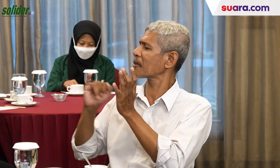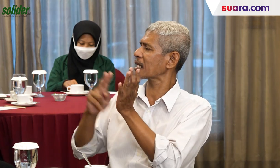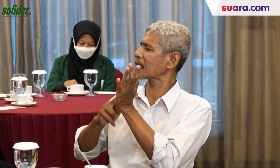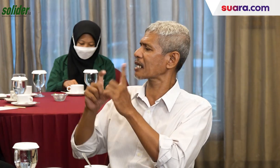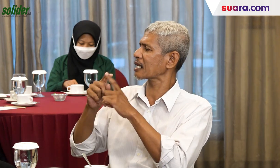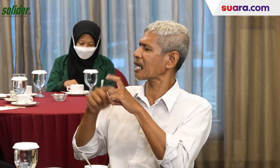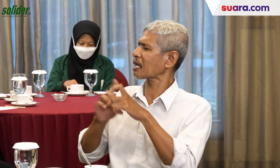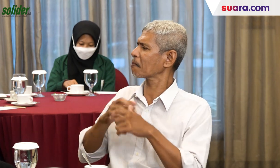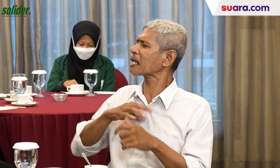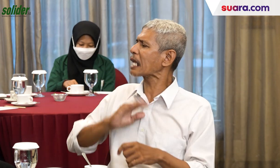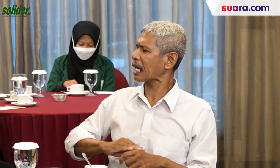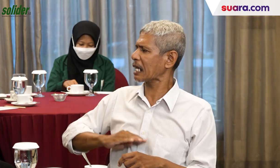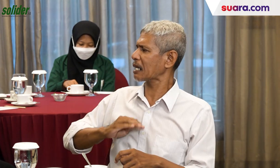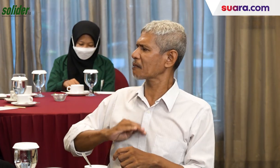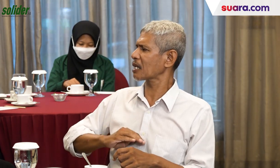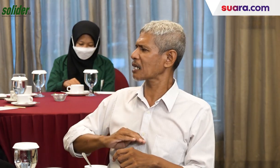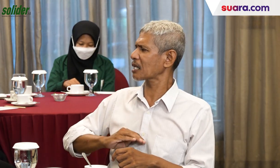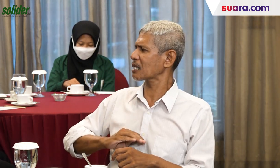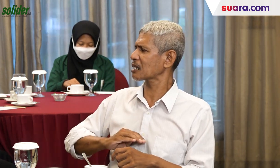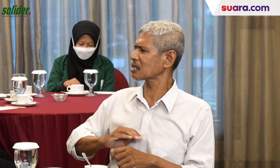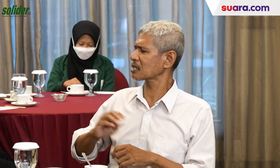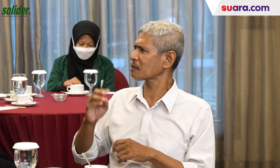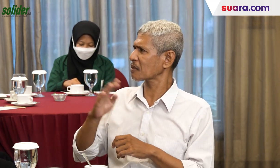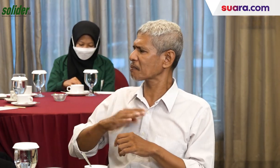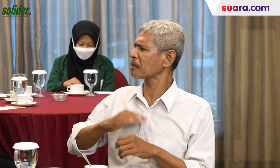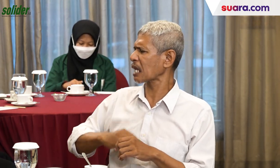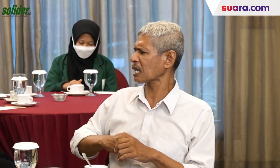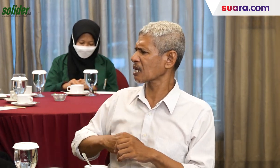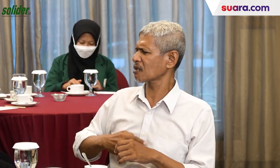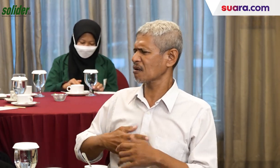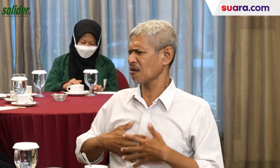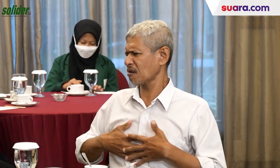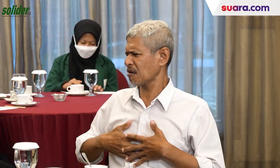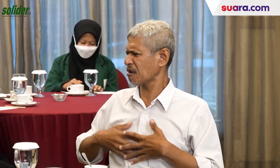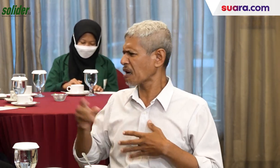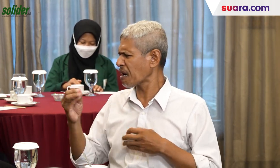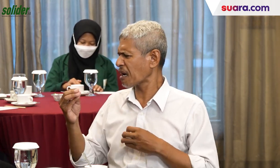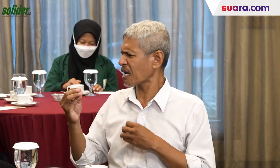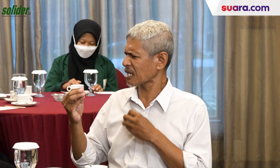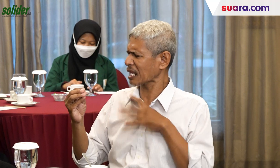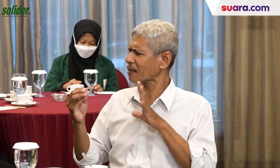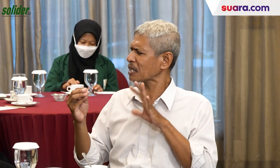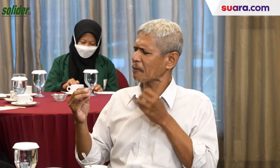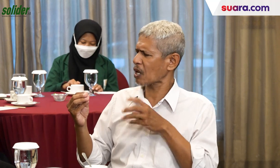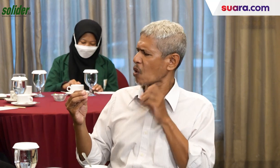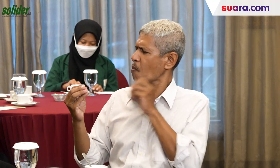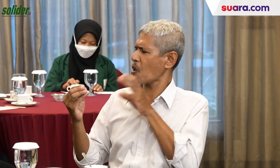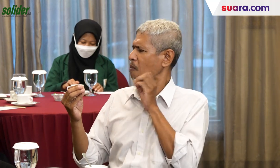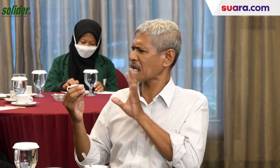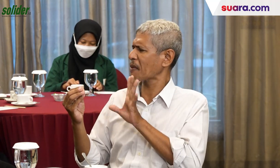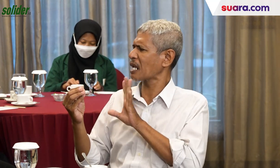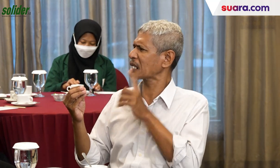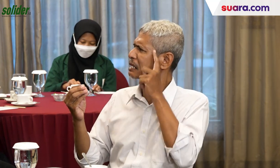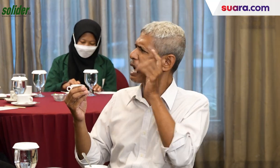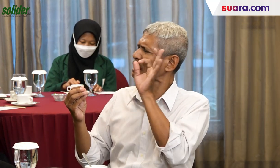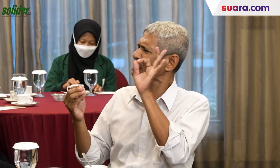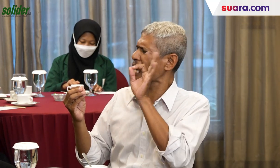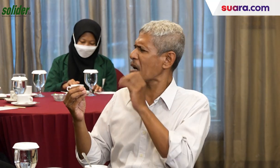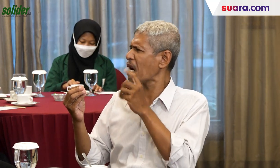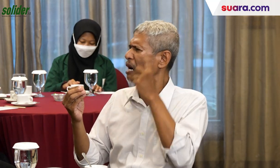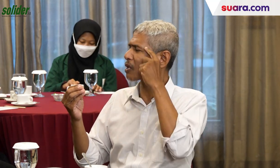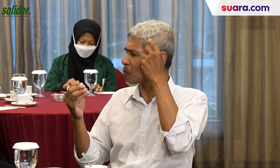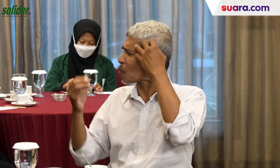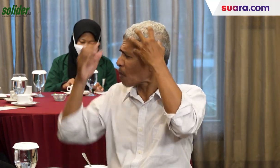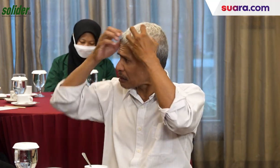terbiasa berkomunikasi dengan masyarakat umum jadi hanya terbiasa berkomunikasi dengan sesama tuli akhirnya tidak bisa